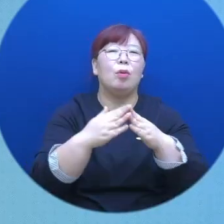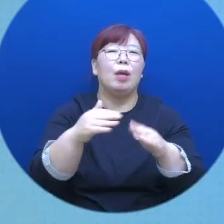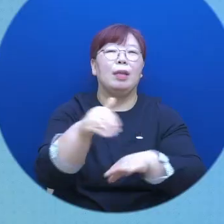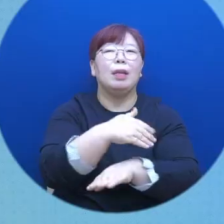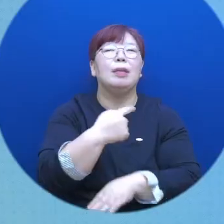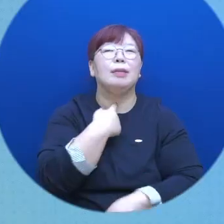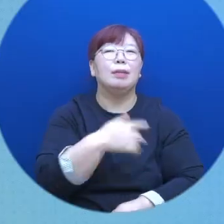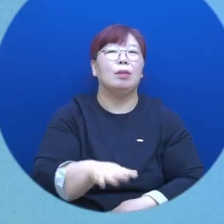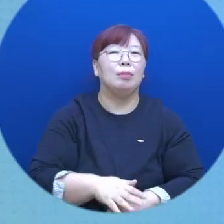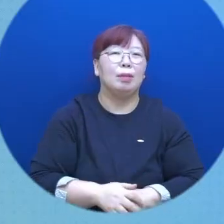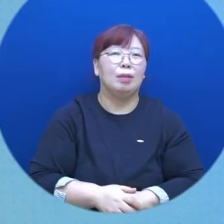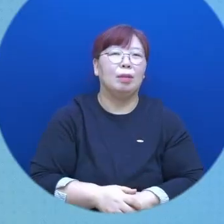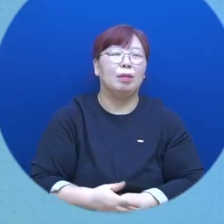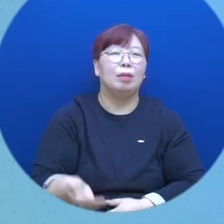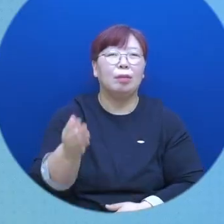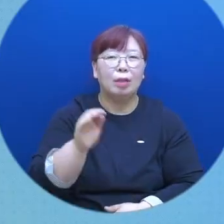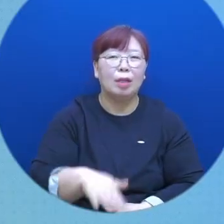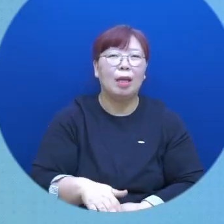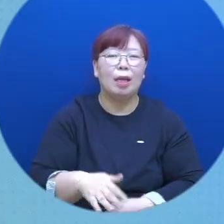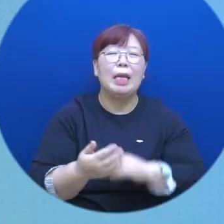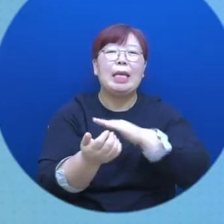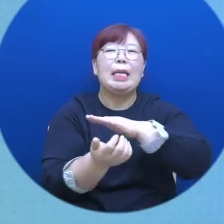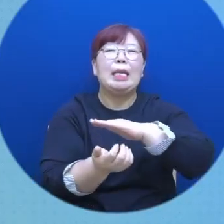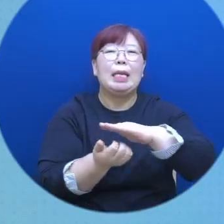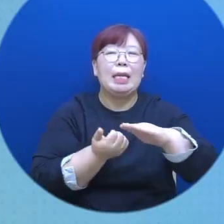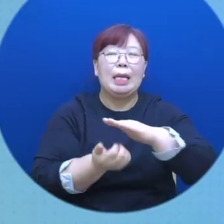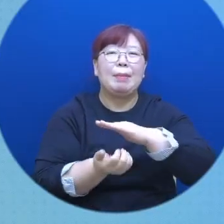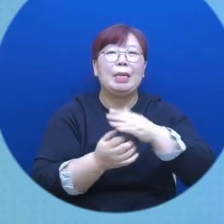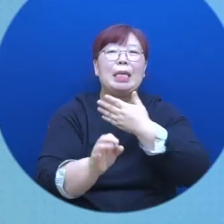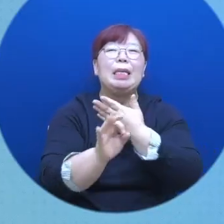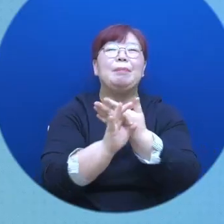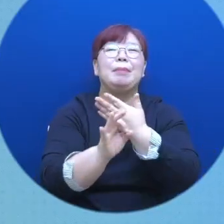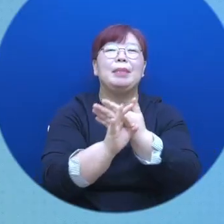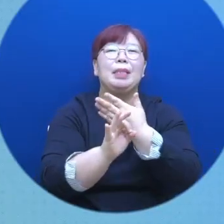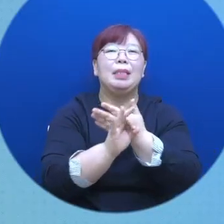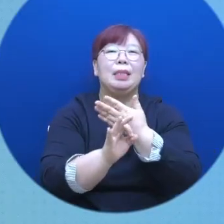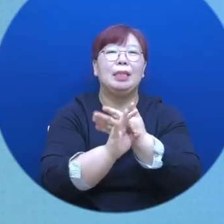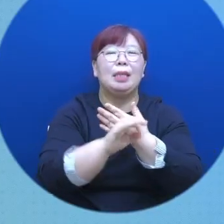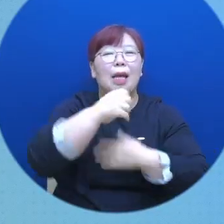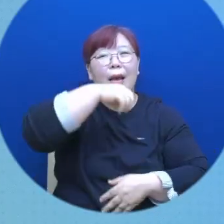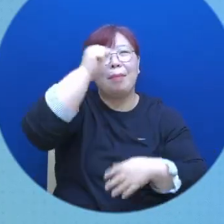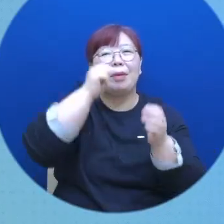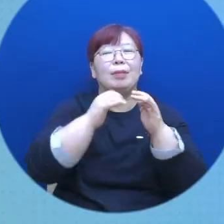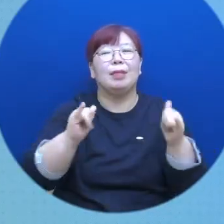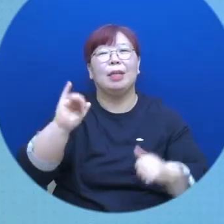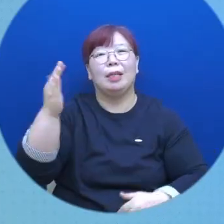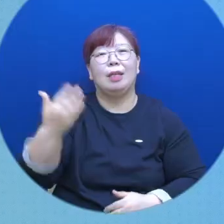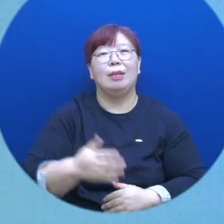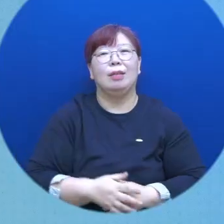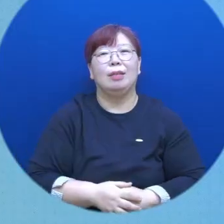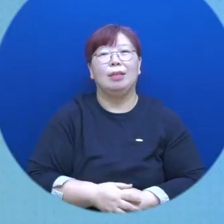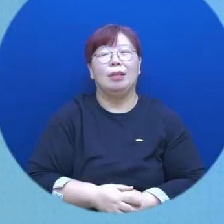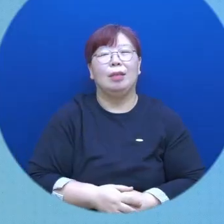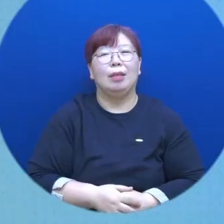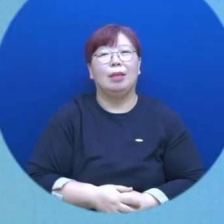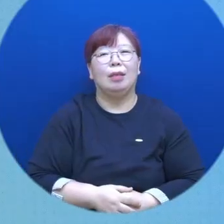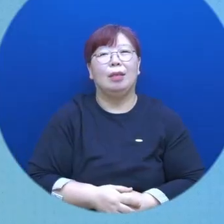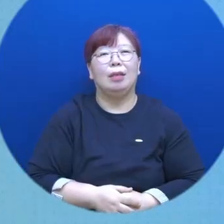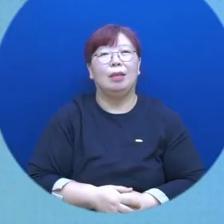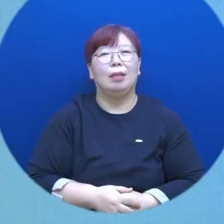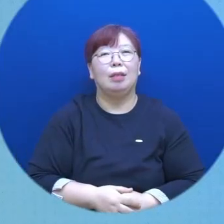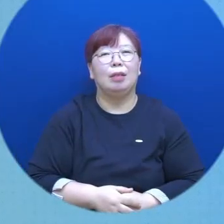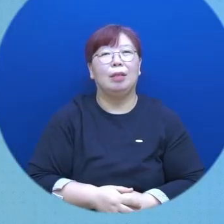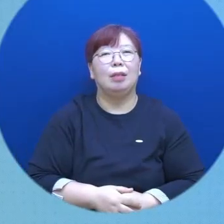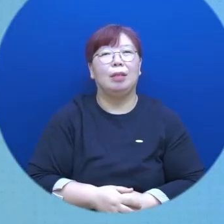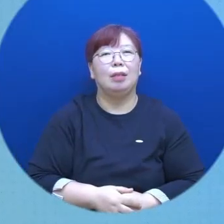그런데 예비에 붙은 거예요. 그 이름이 붙은 거예요. 근데 그 예비에 붙어